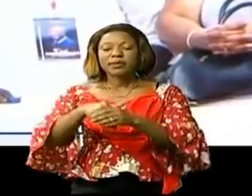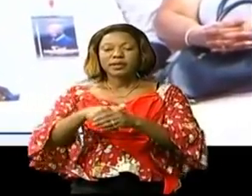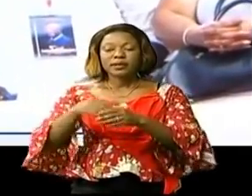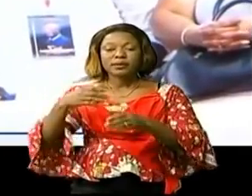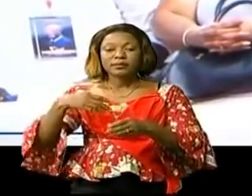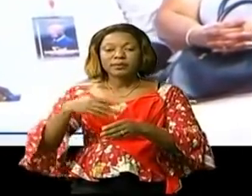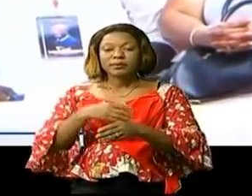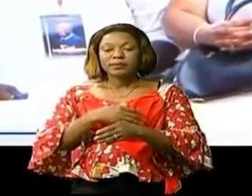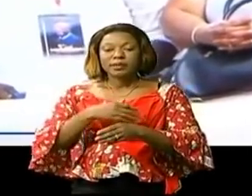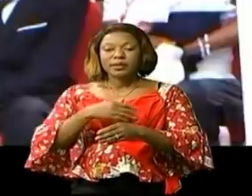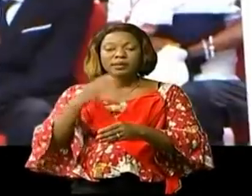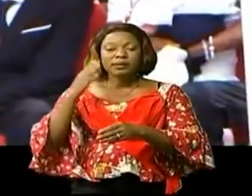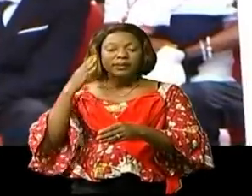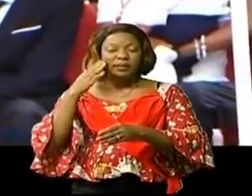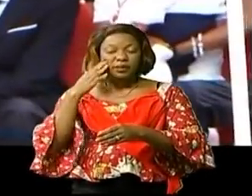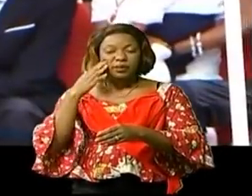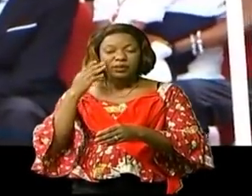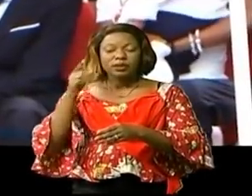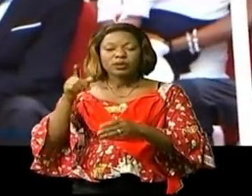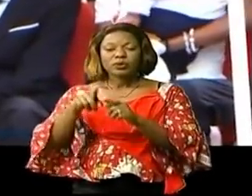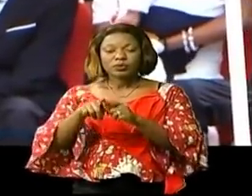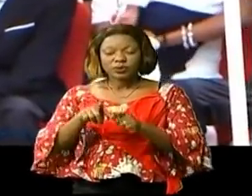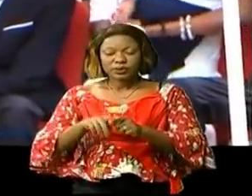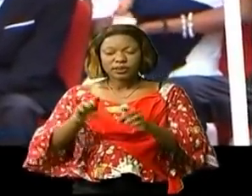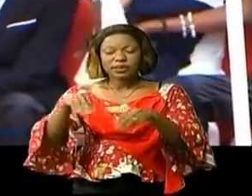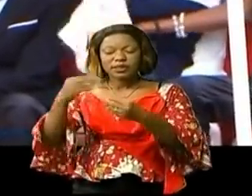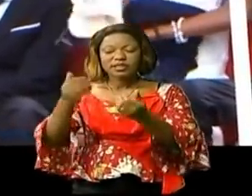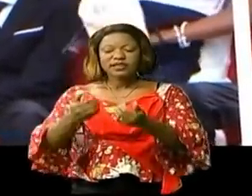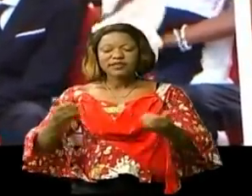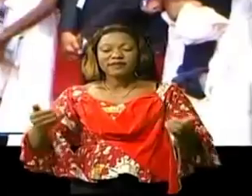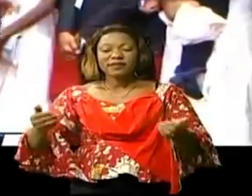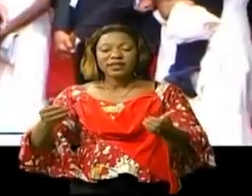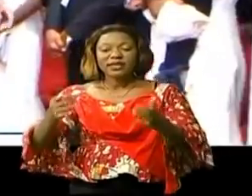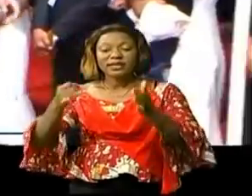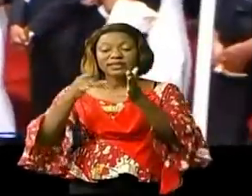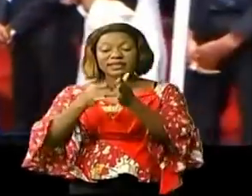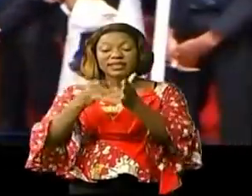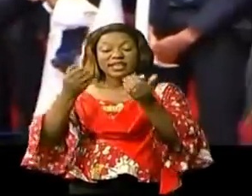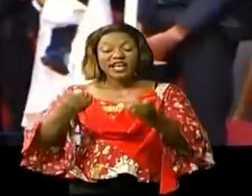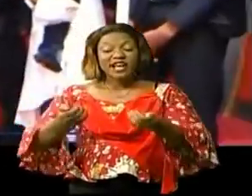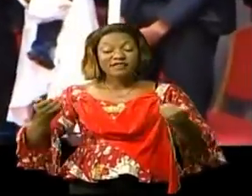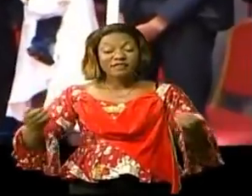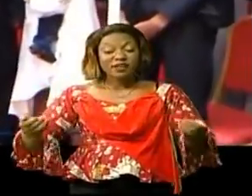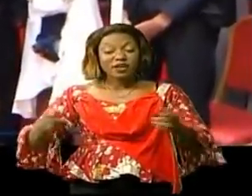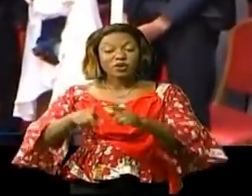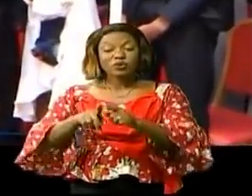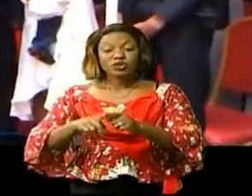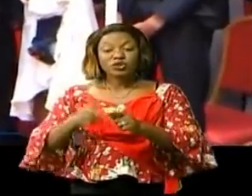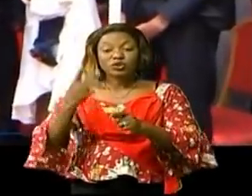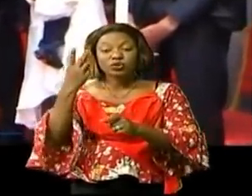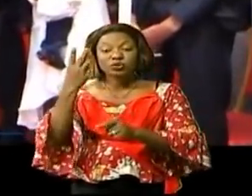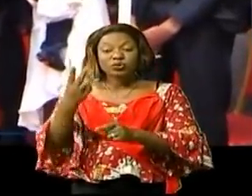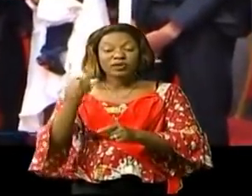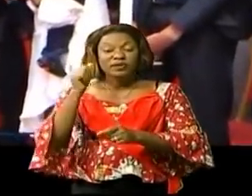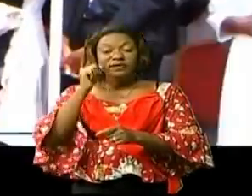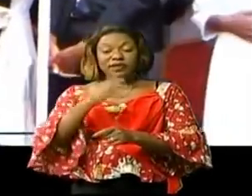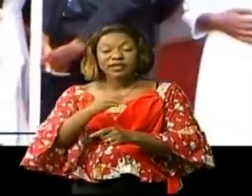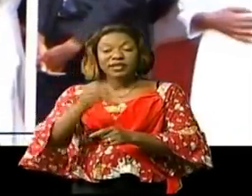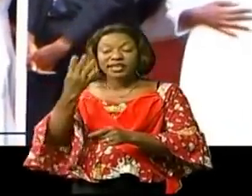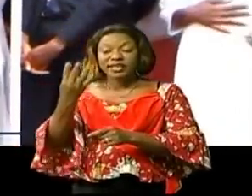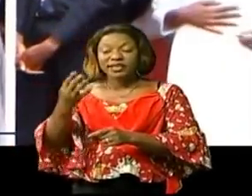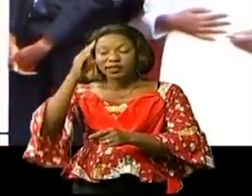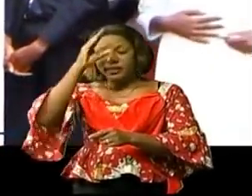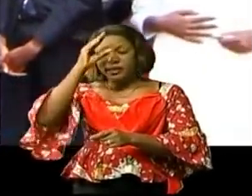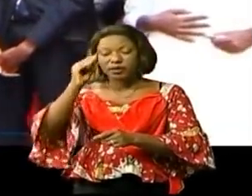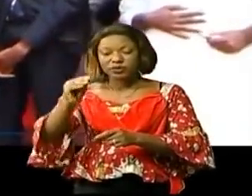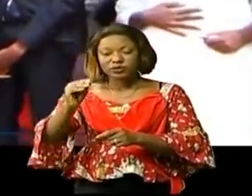Madeleine Ntumba Mpinda, à qui il laisse 7 adorables enfants, dont 3 filles et 4 garçons.